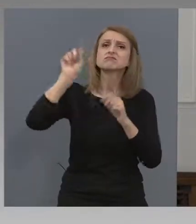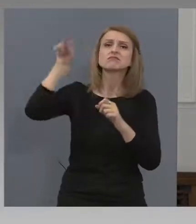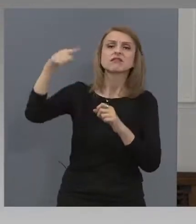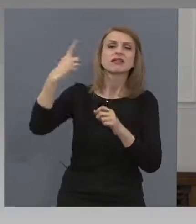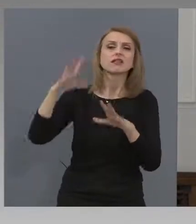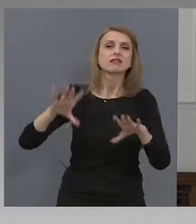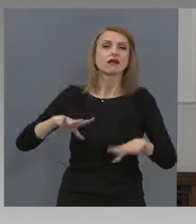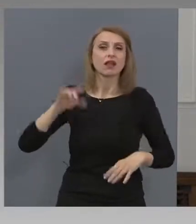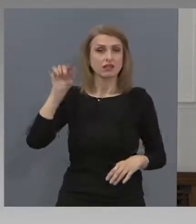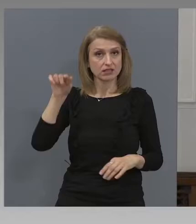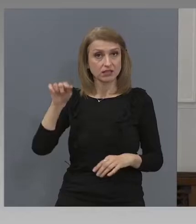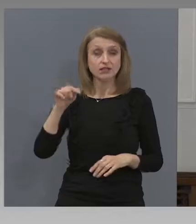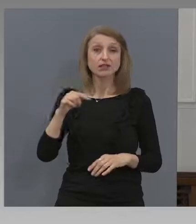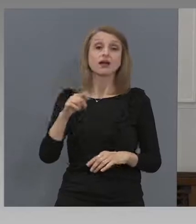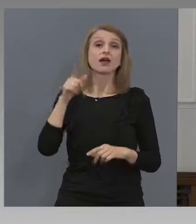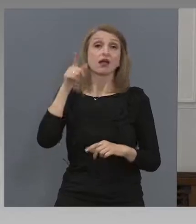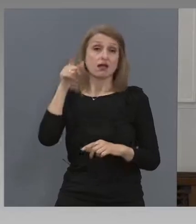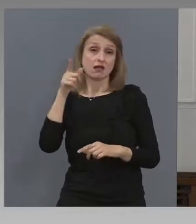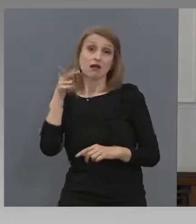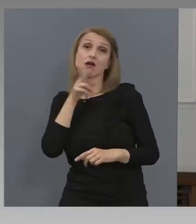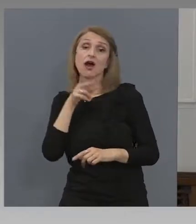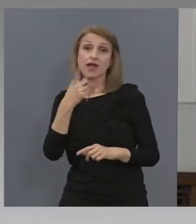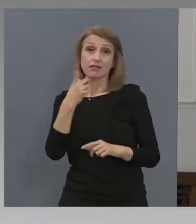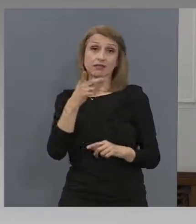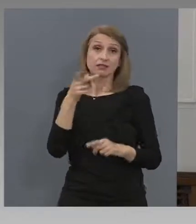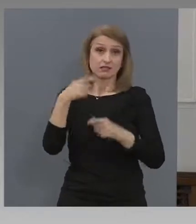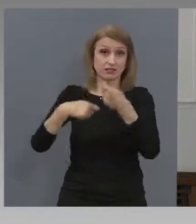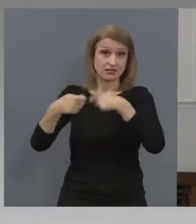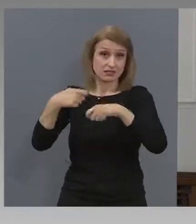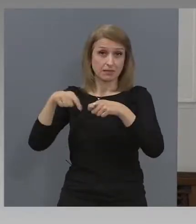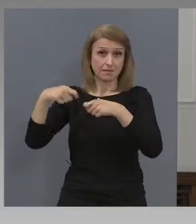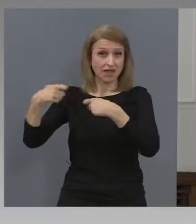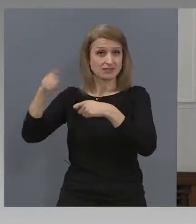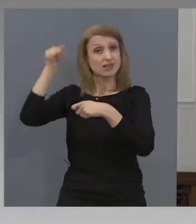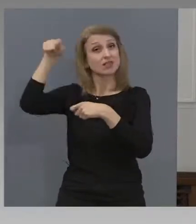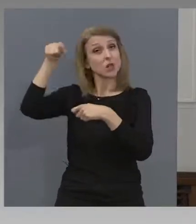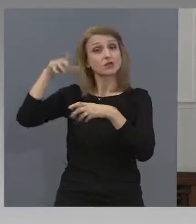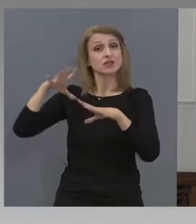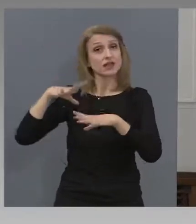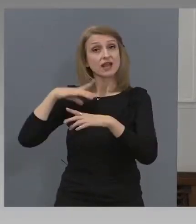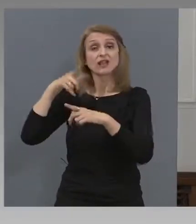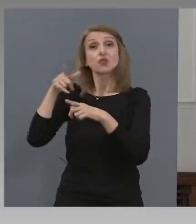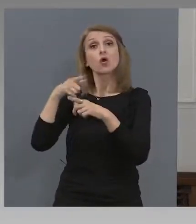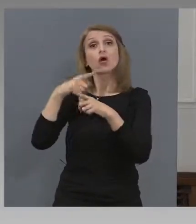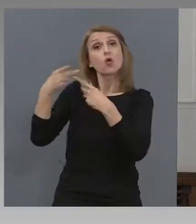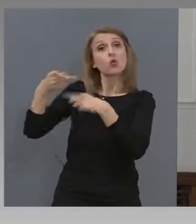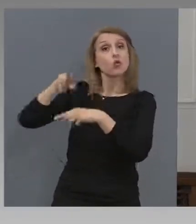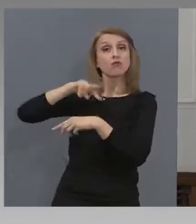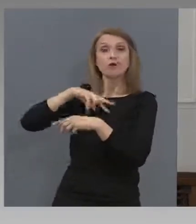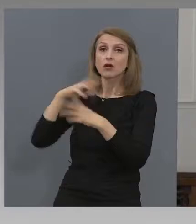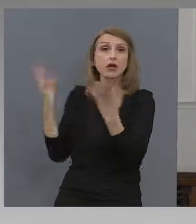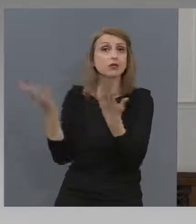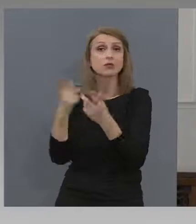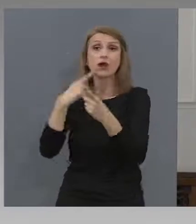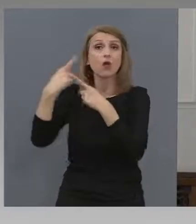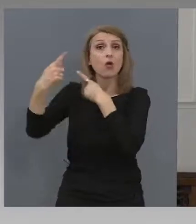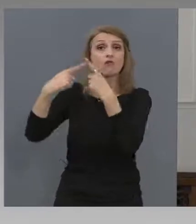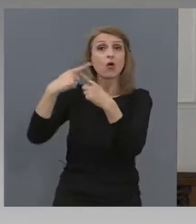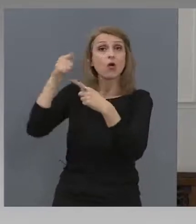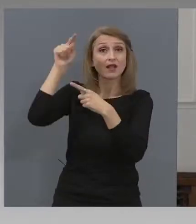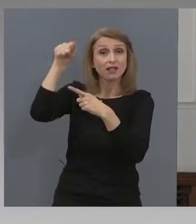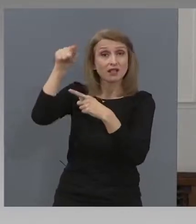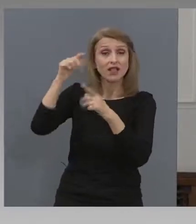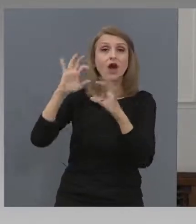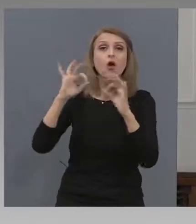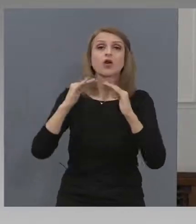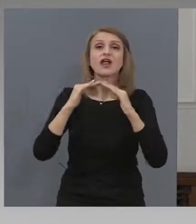търговска верига отговори конкретно, че буквално вчерашния ден е говорил с тази оранжерия и нейната продукция ще е